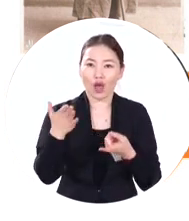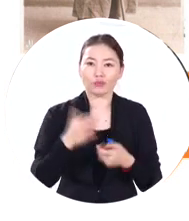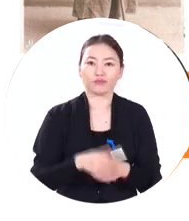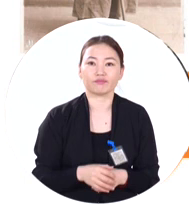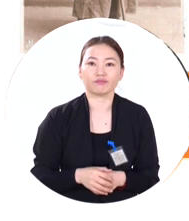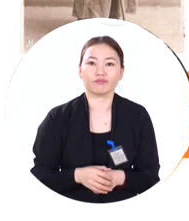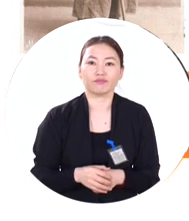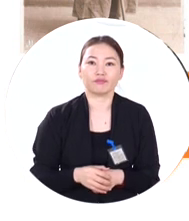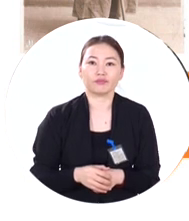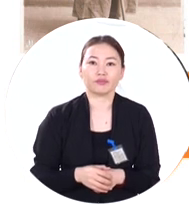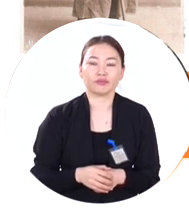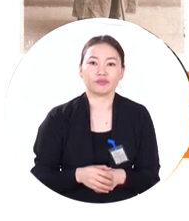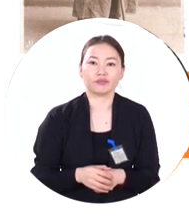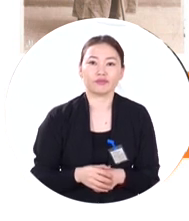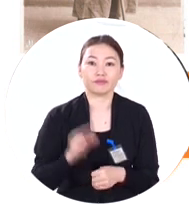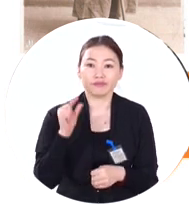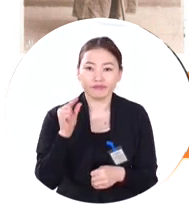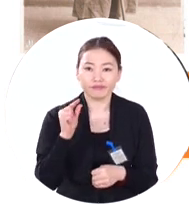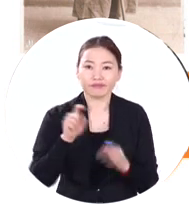яг түр хүлээе.